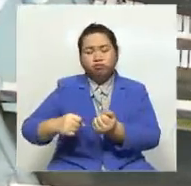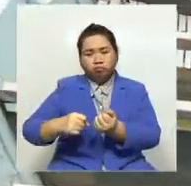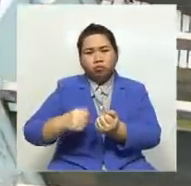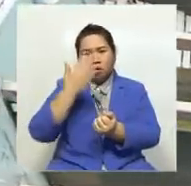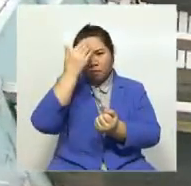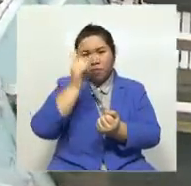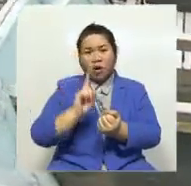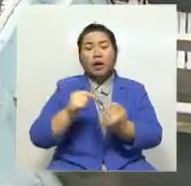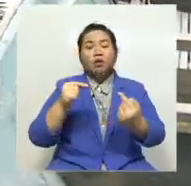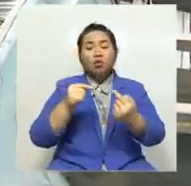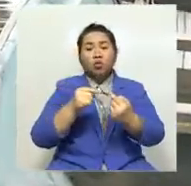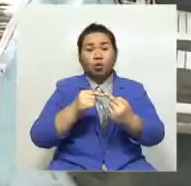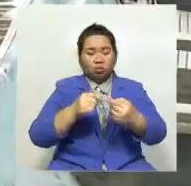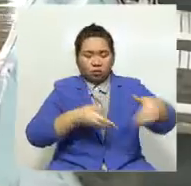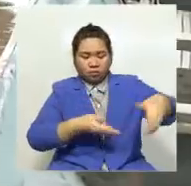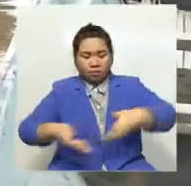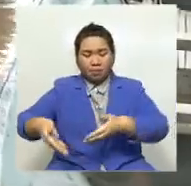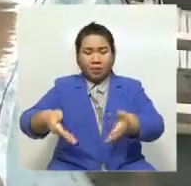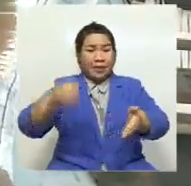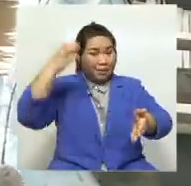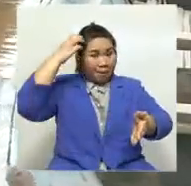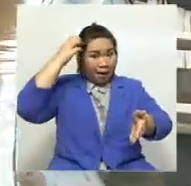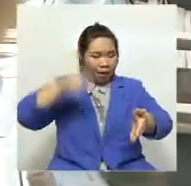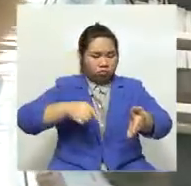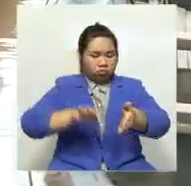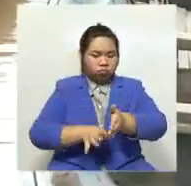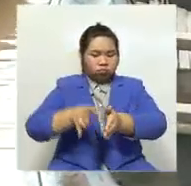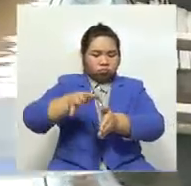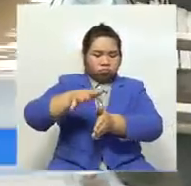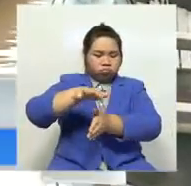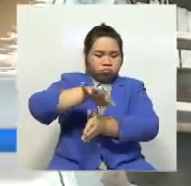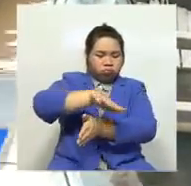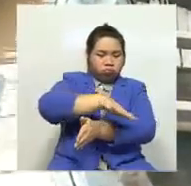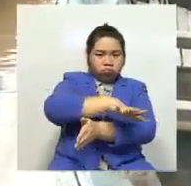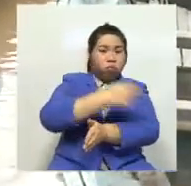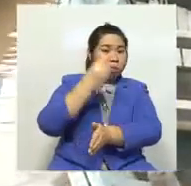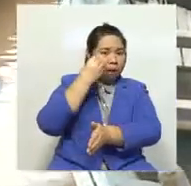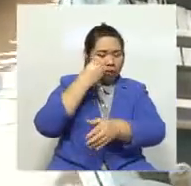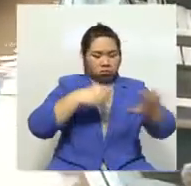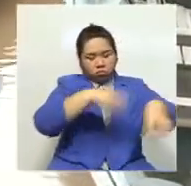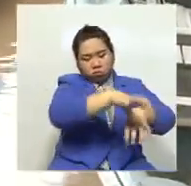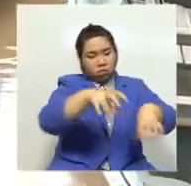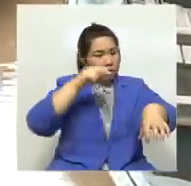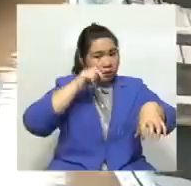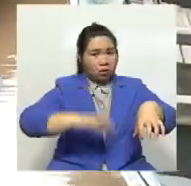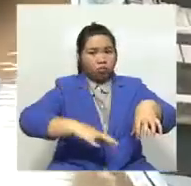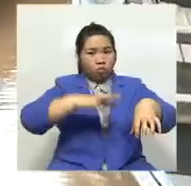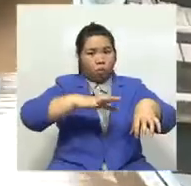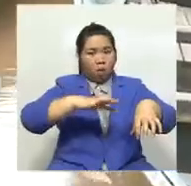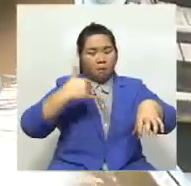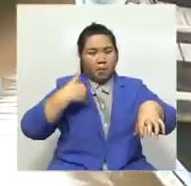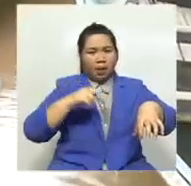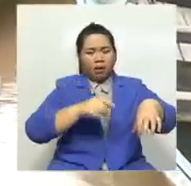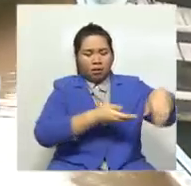เนื่องจากบริเวณระดับแม่น้ำโขงค่ะล้นท่วมบ้านแล้วนะคะแล้วก็มีน้ำของลำน้